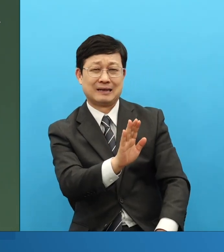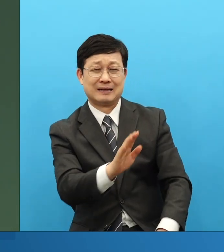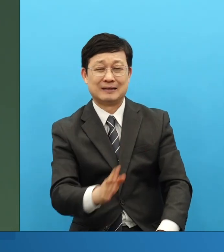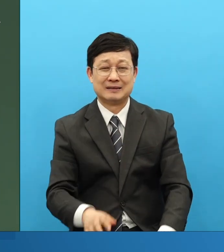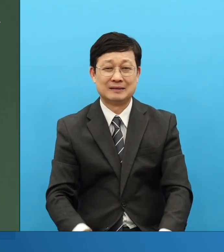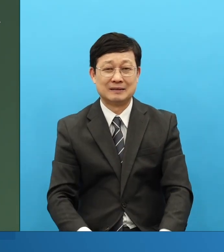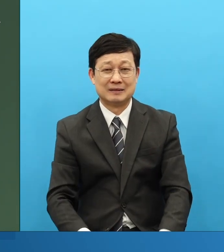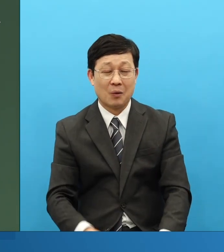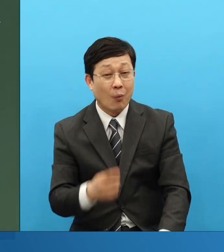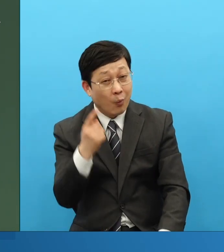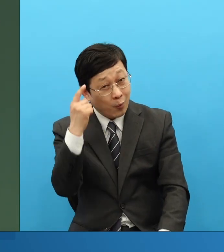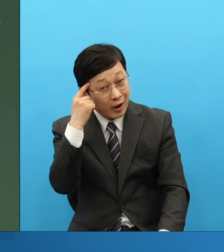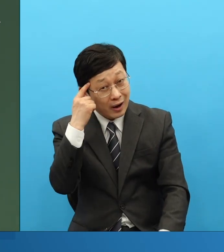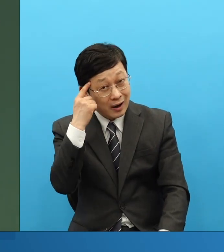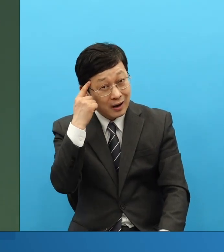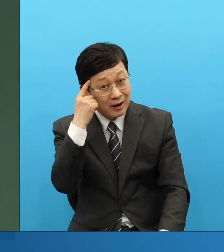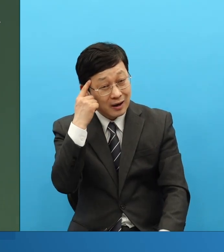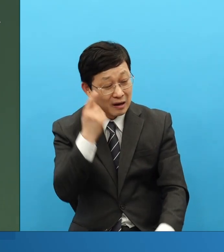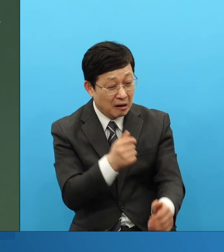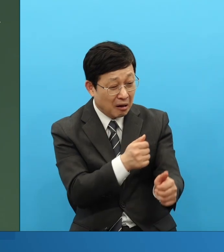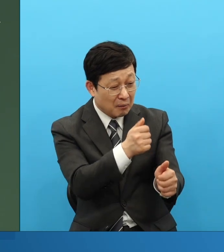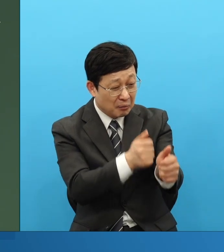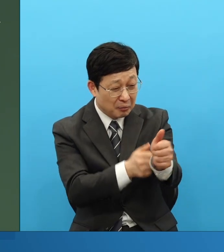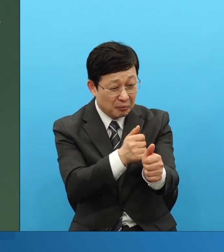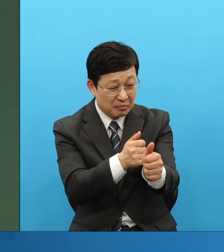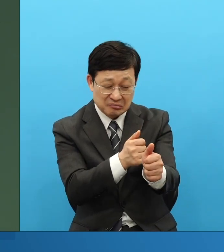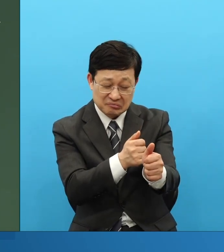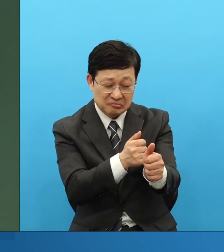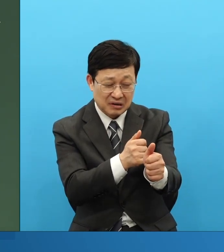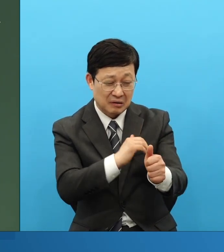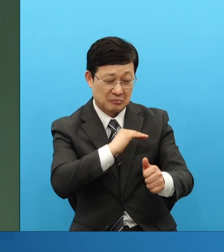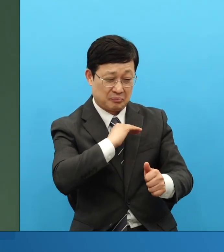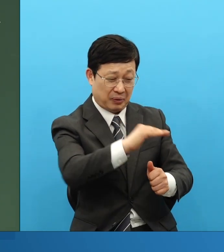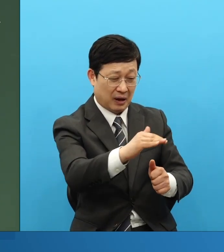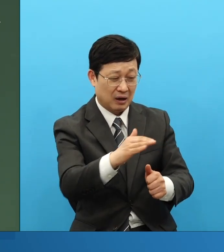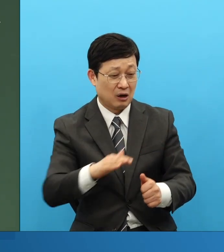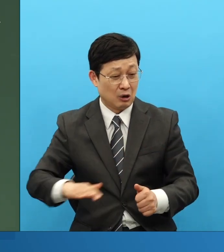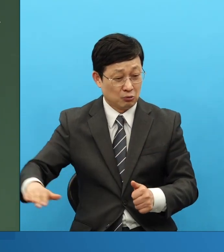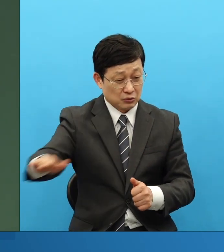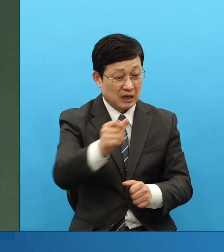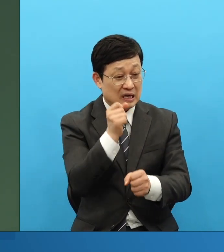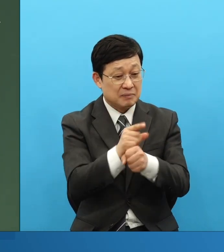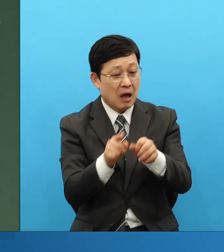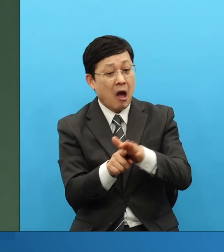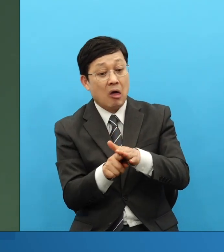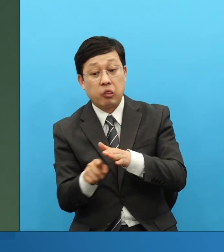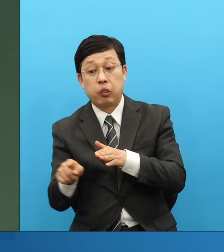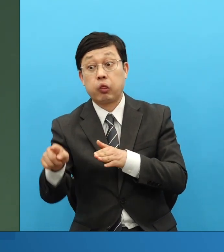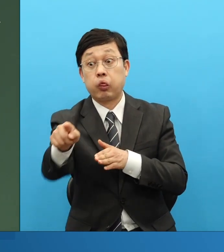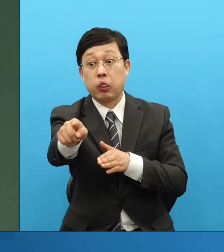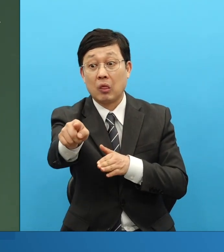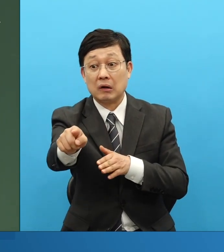competition. 왜 그렇습니까? Why is that? 이미 앞서가고 있습니다. Because we're already going ahead of others.